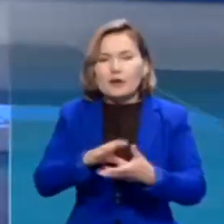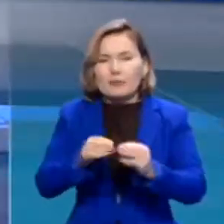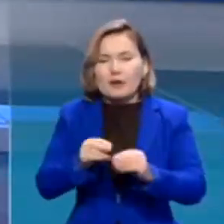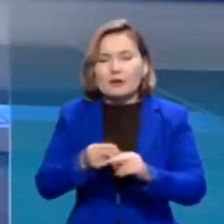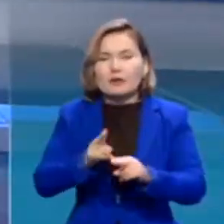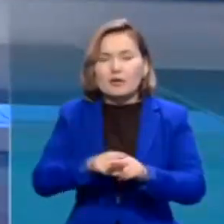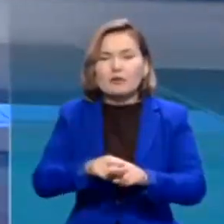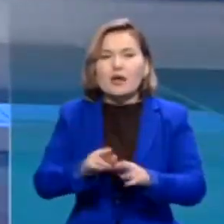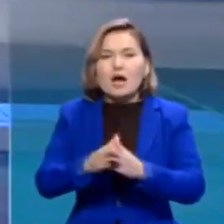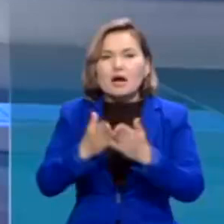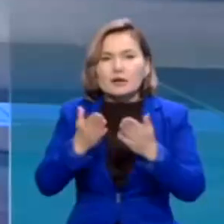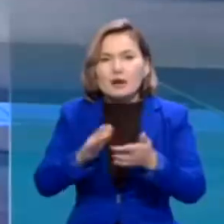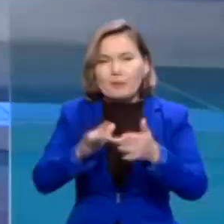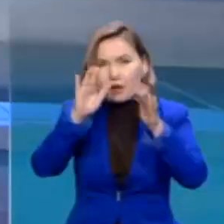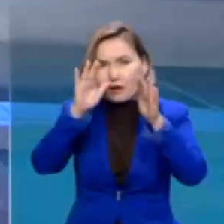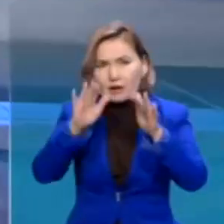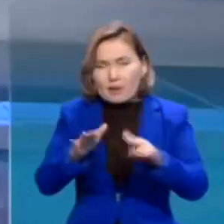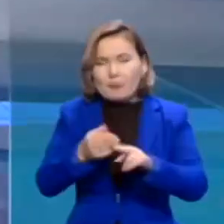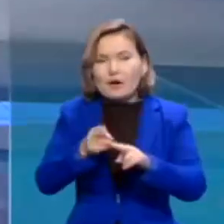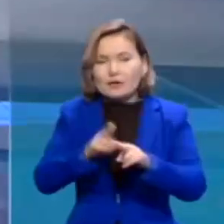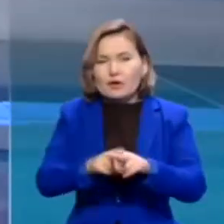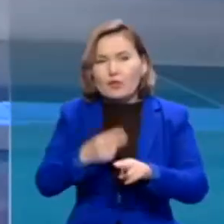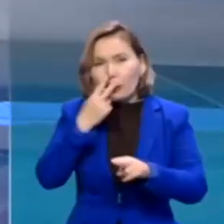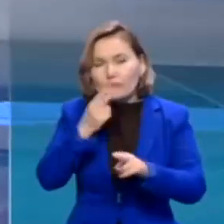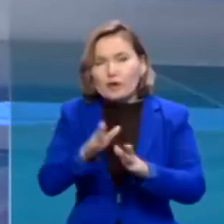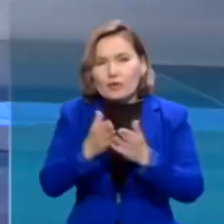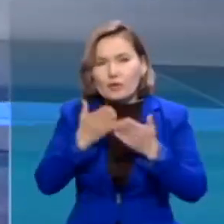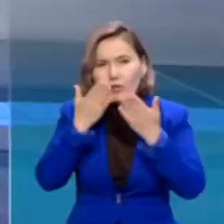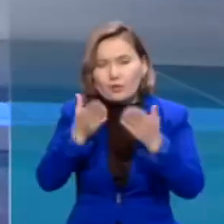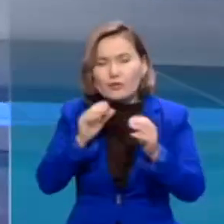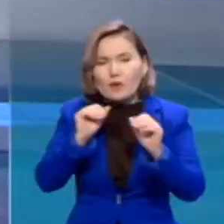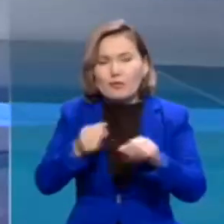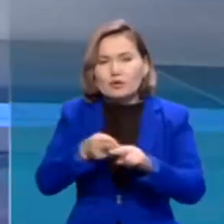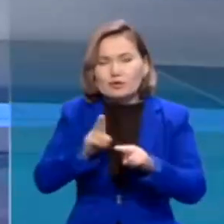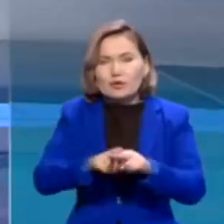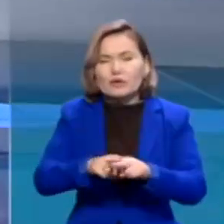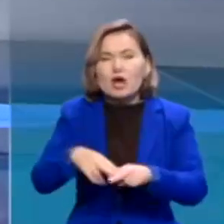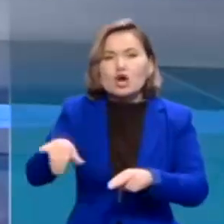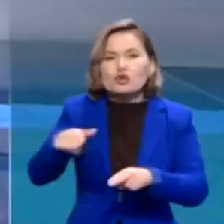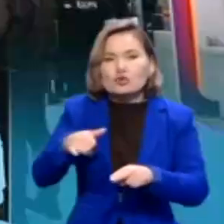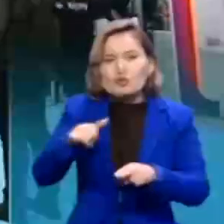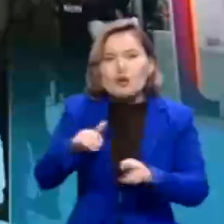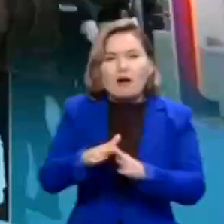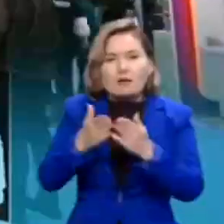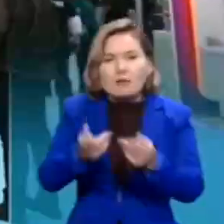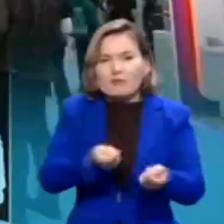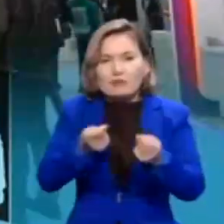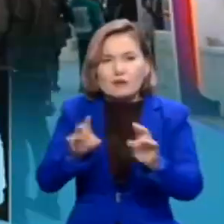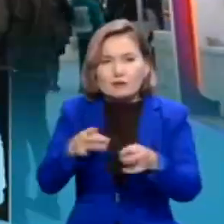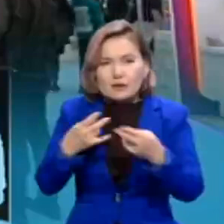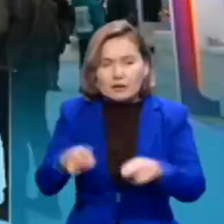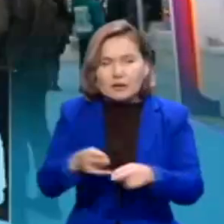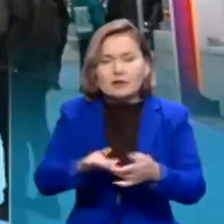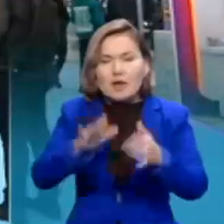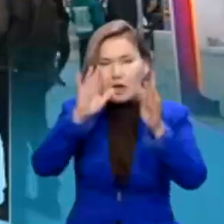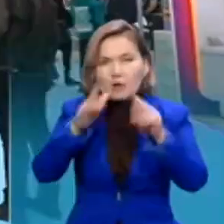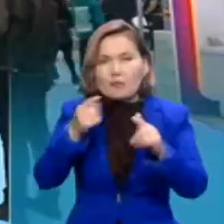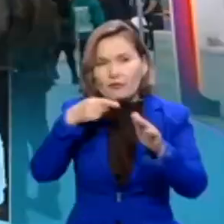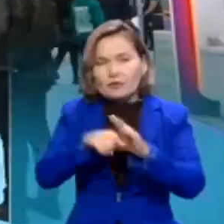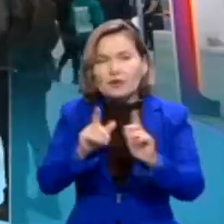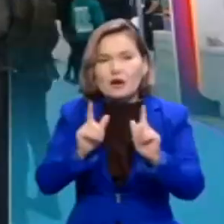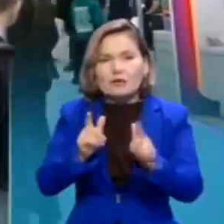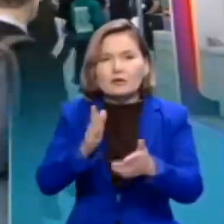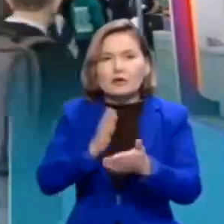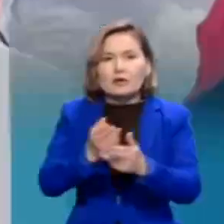сөмке тасымай-ақ кітапта бар бүкіл ақпаратты онлайн көруге көмектеседі. Идея авторлары Лондонда өткен білім беру